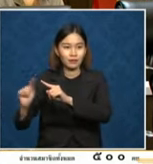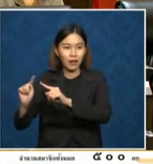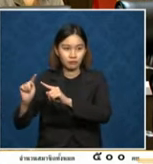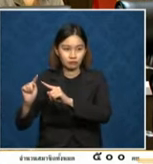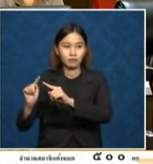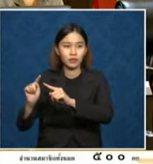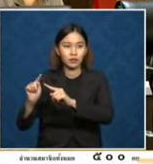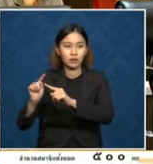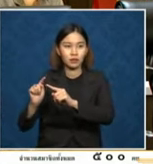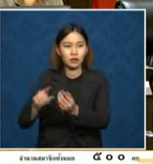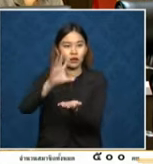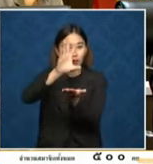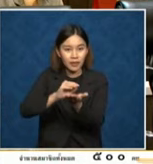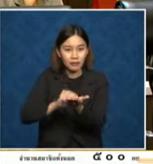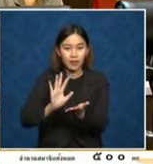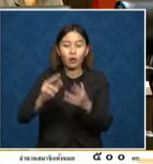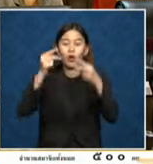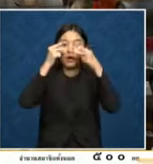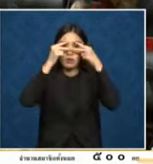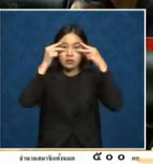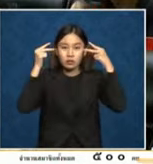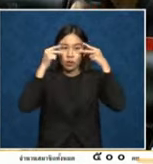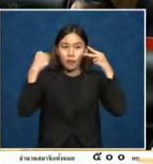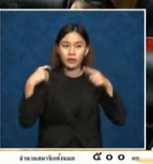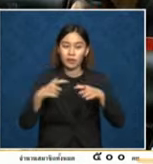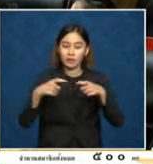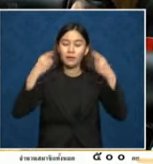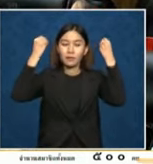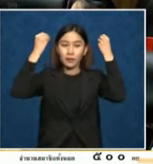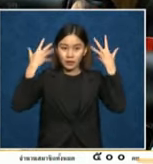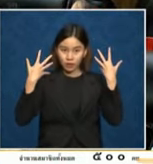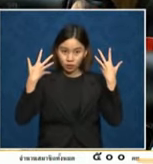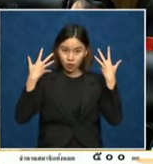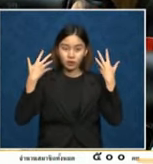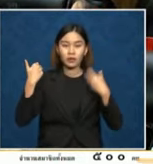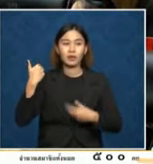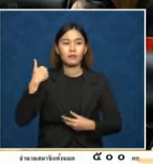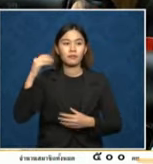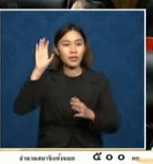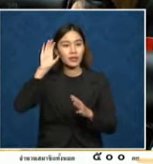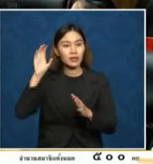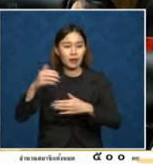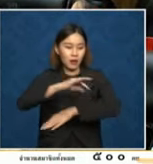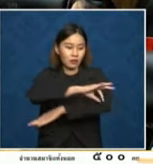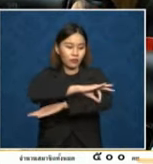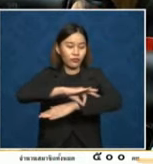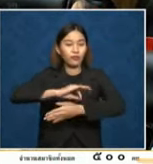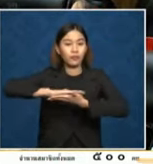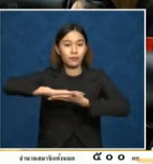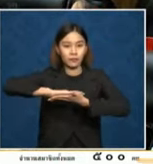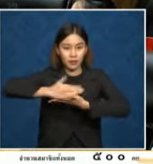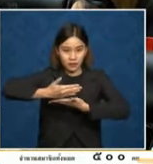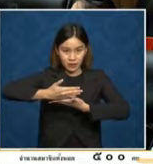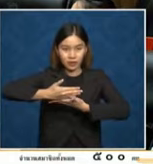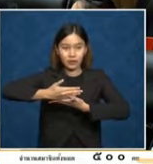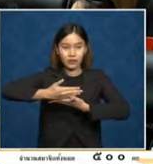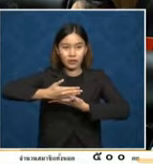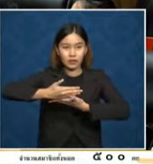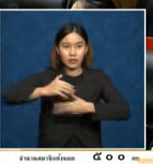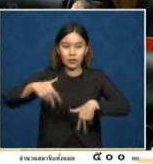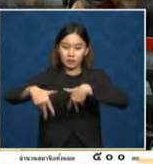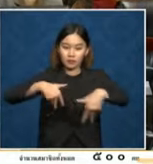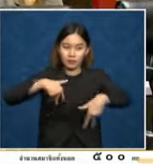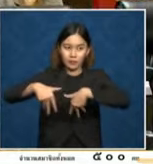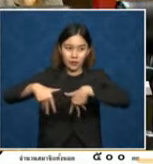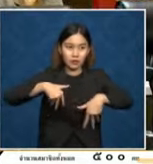าข้อมูลของมิจฉาชีพมีบัตรประชาชนมีหน้าบุ๊กแบงค์ของประชาชน